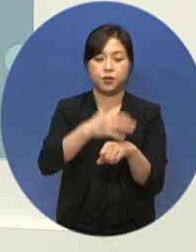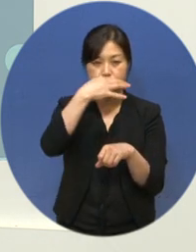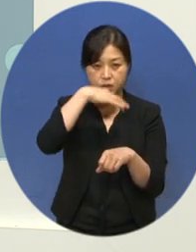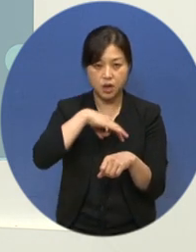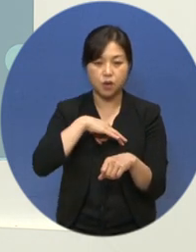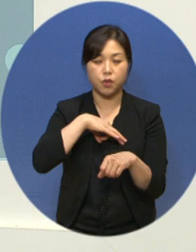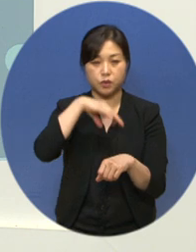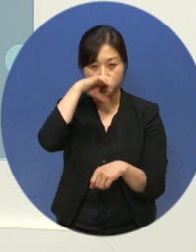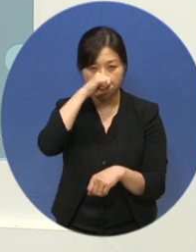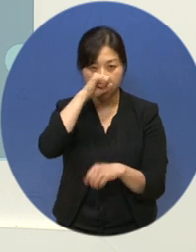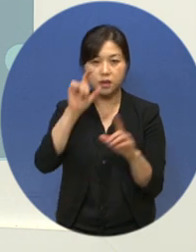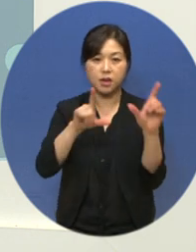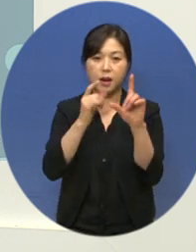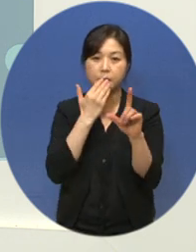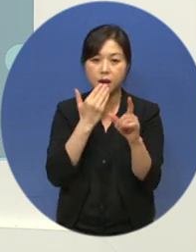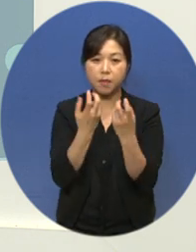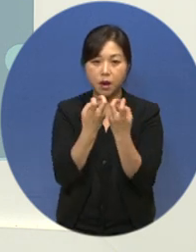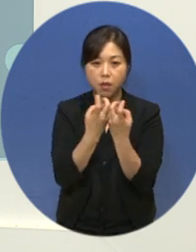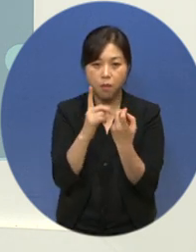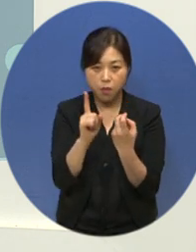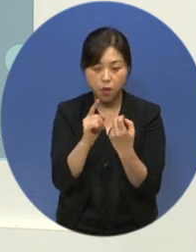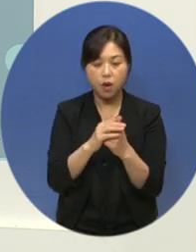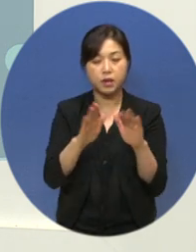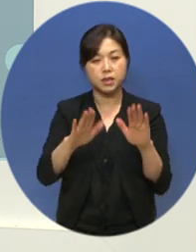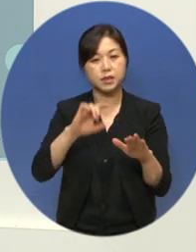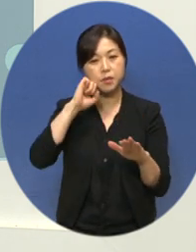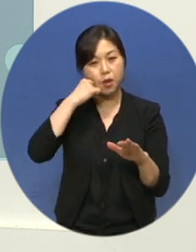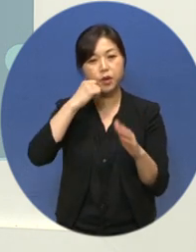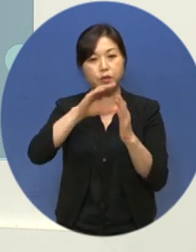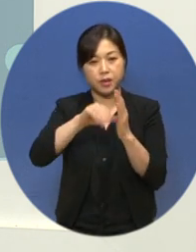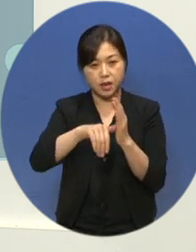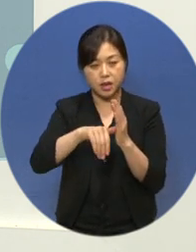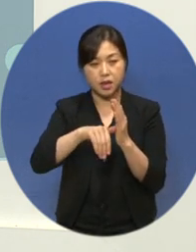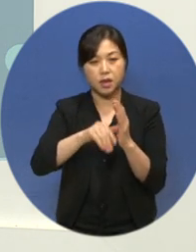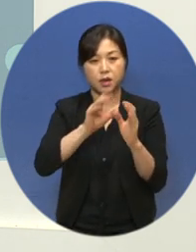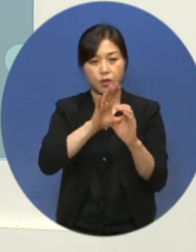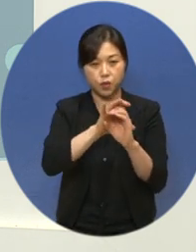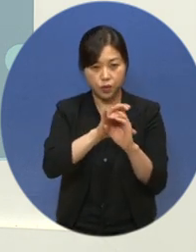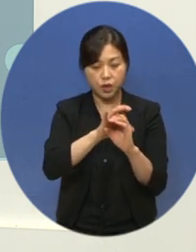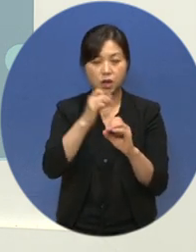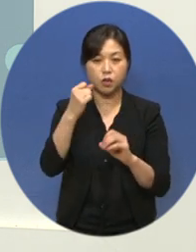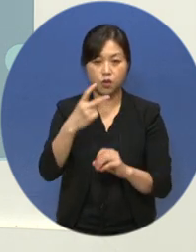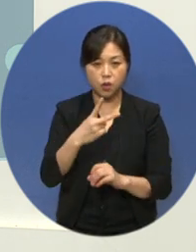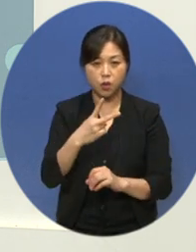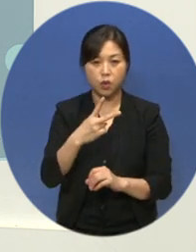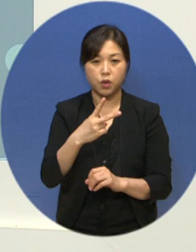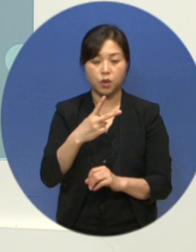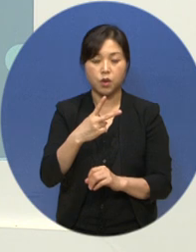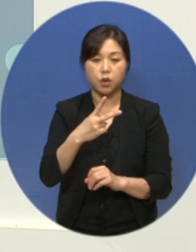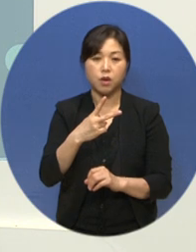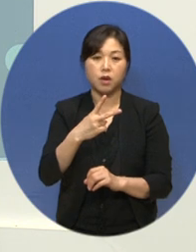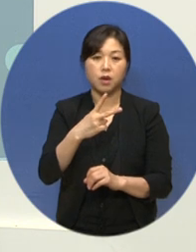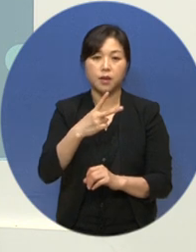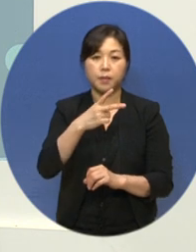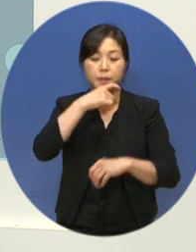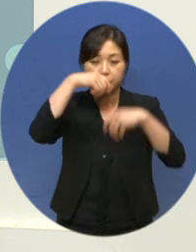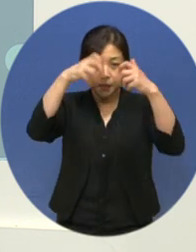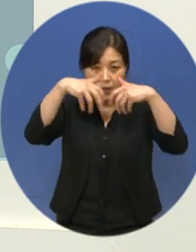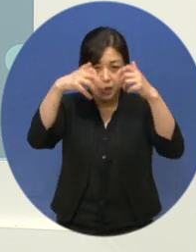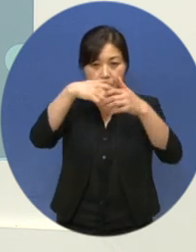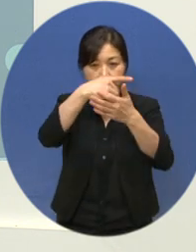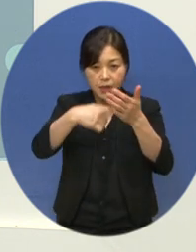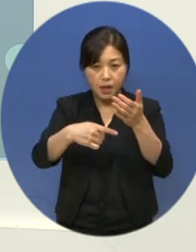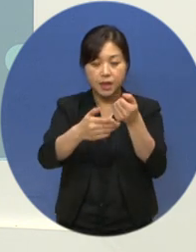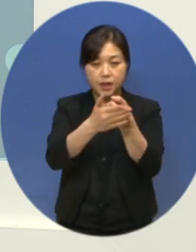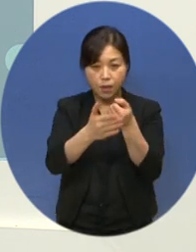살 수 있을까 이 어려운 시기에 코로나 1구 사태로 로또 장마로 인한